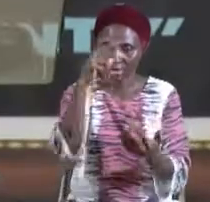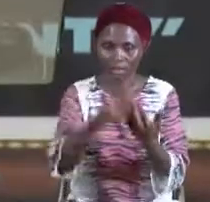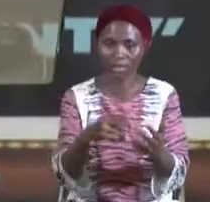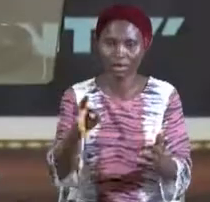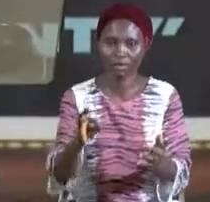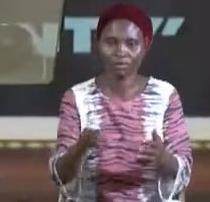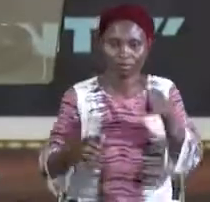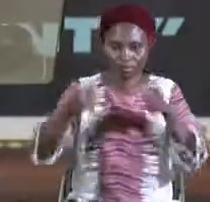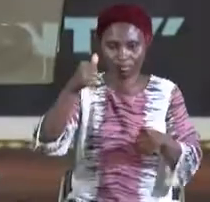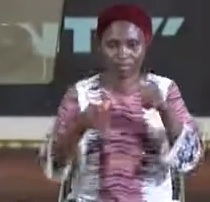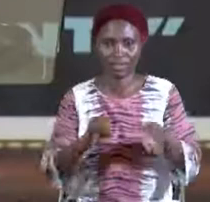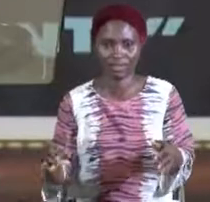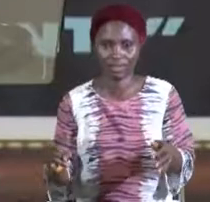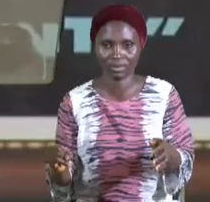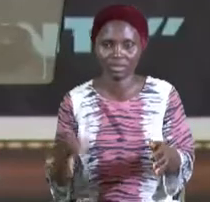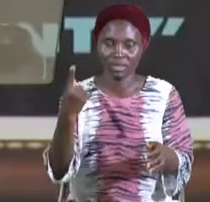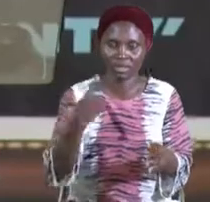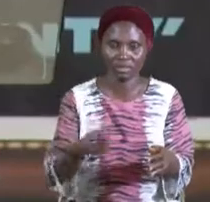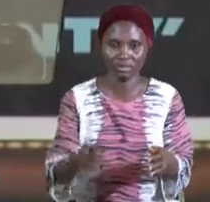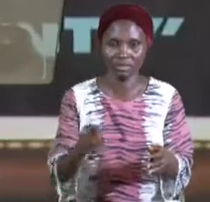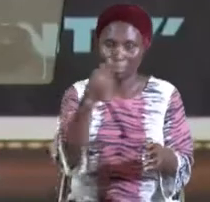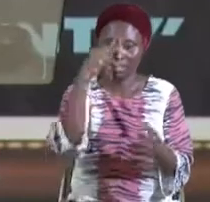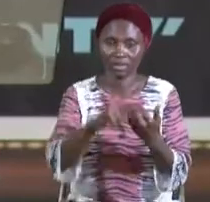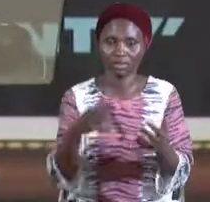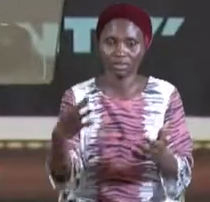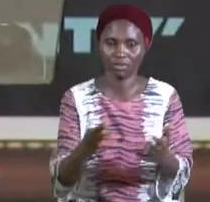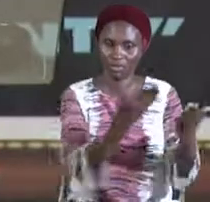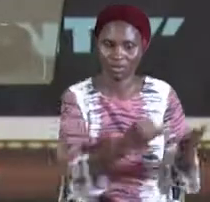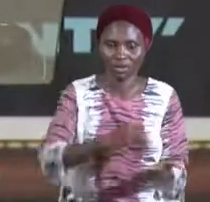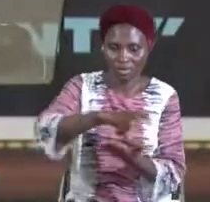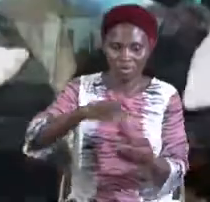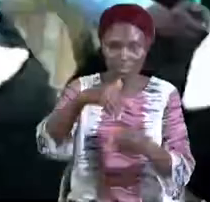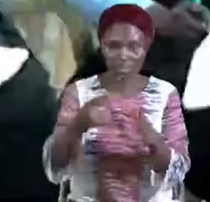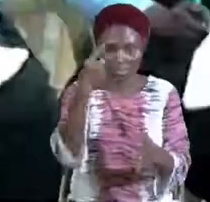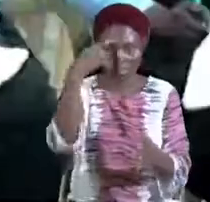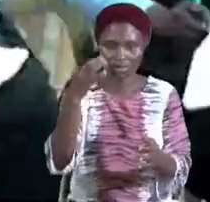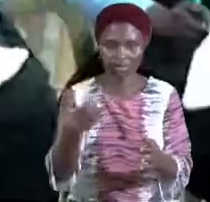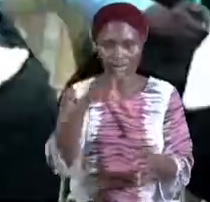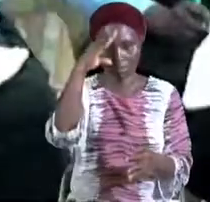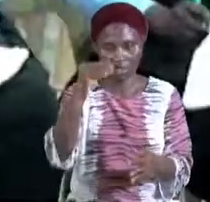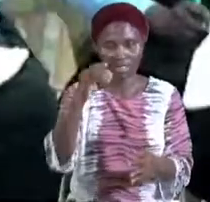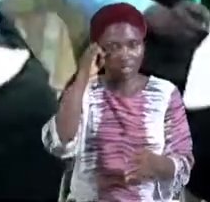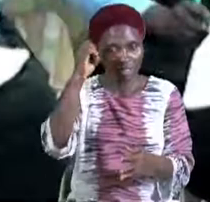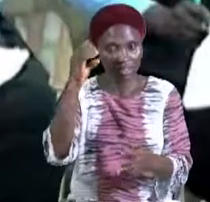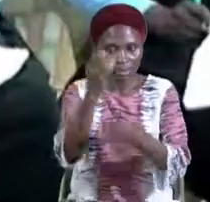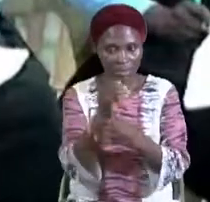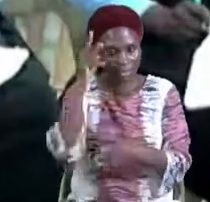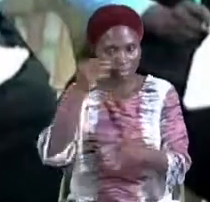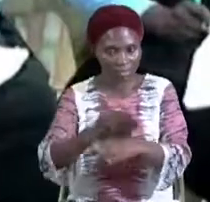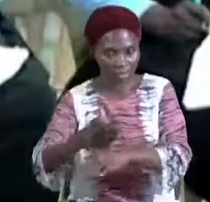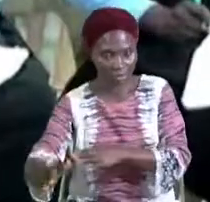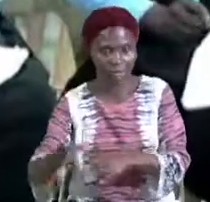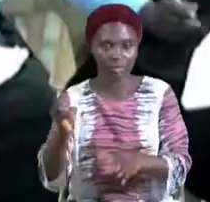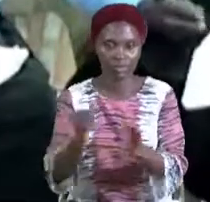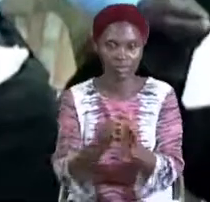la contradiction et l'aveuglement de la confusion dans la pensée de l'homme. Il le sortit du milieu